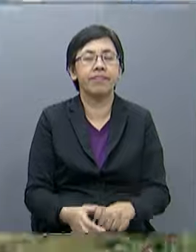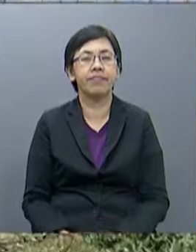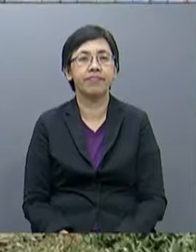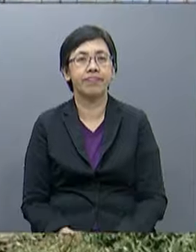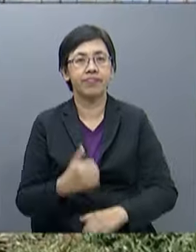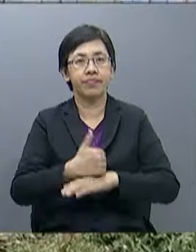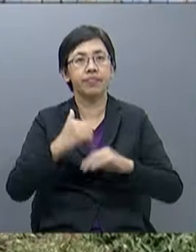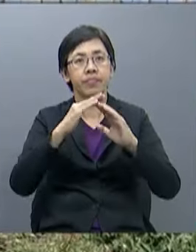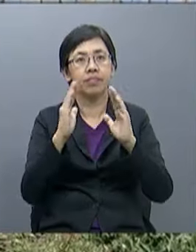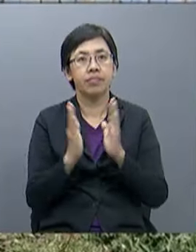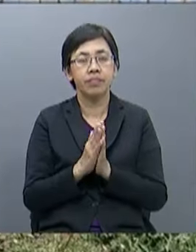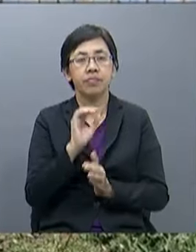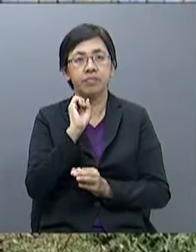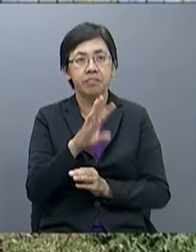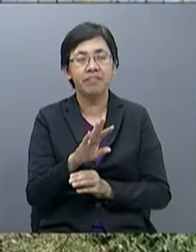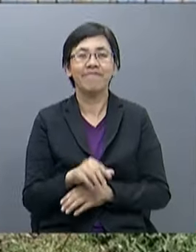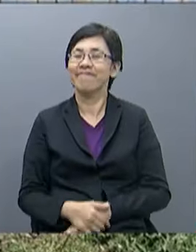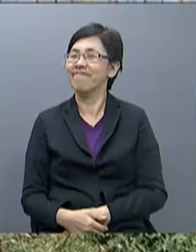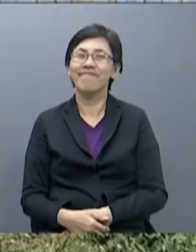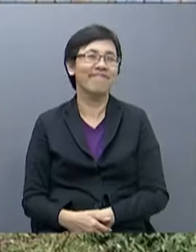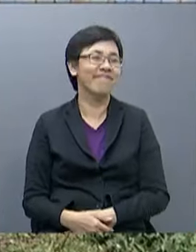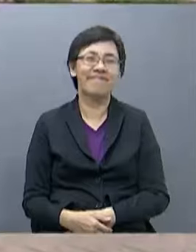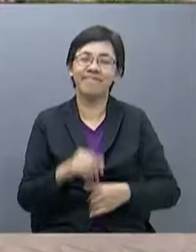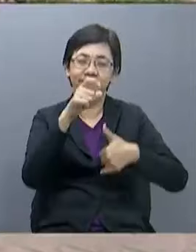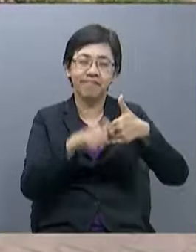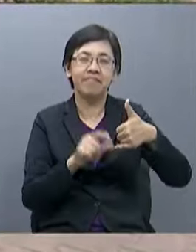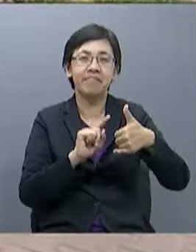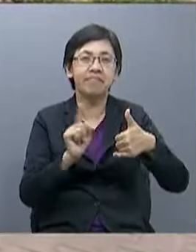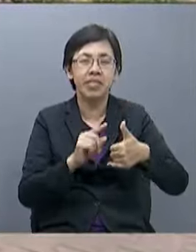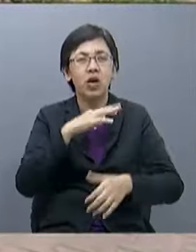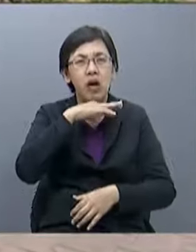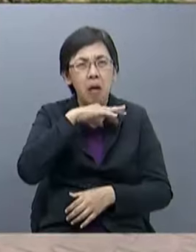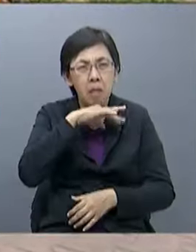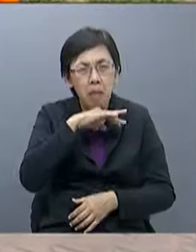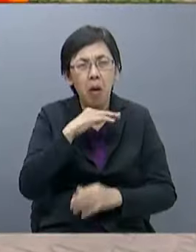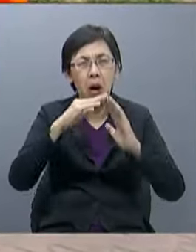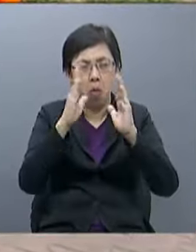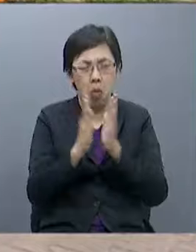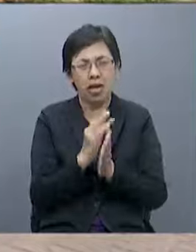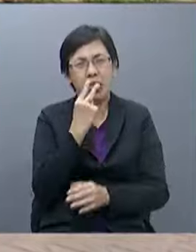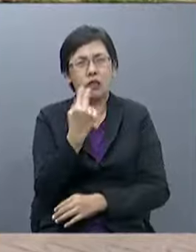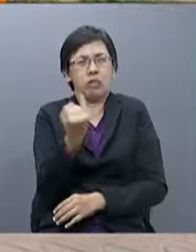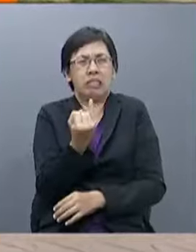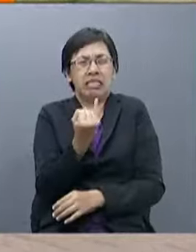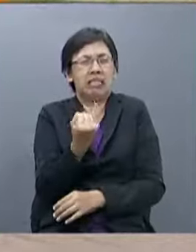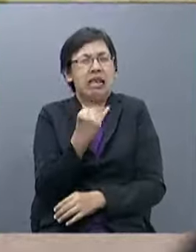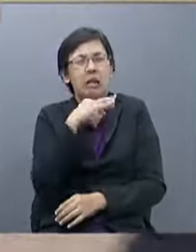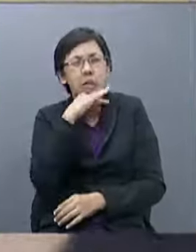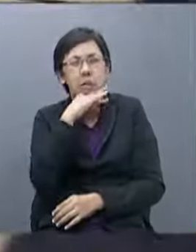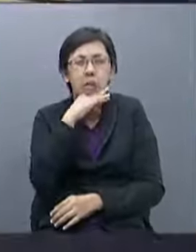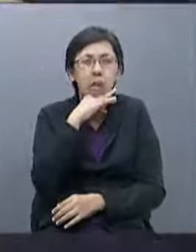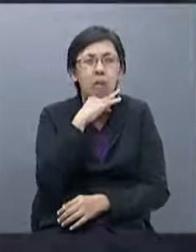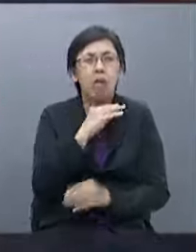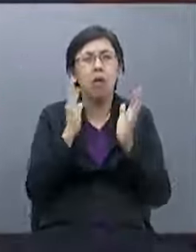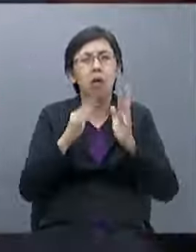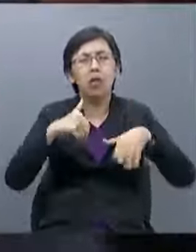สวัดล่ำช้างเนี่ยบอกว่าการกระทำดังกล่าวสร้างความสกปรกเสียหายให้กับวัดและที่สำคัญก็สร้างความสะเทือนใ